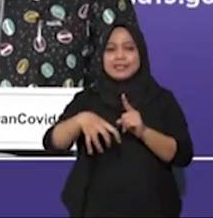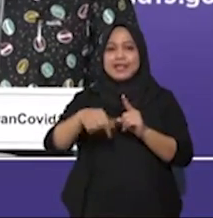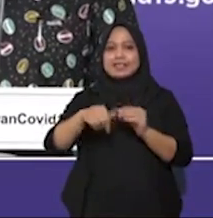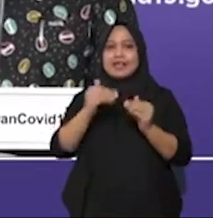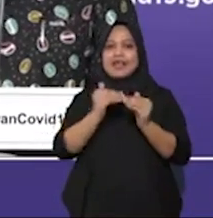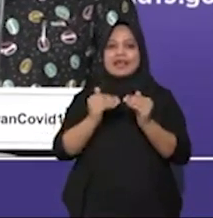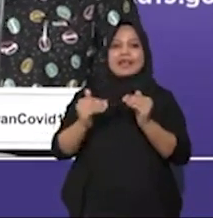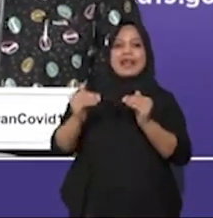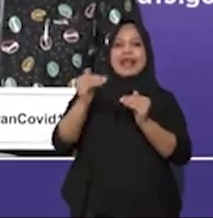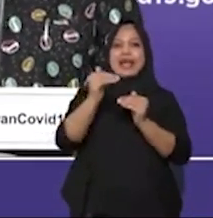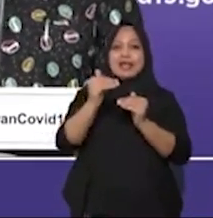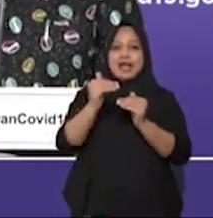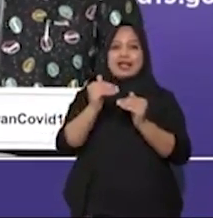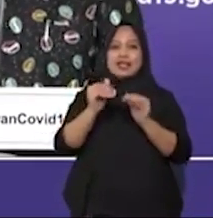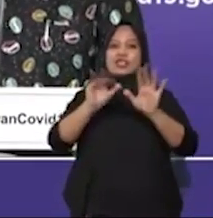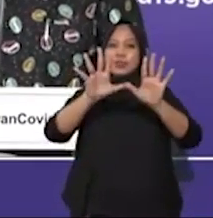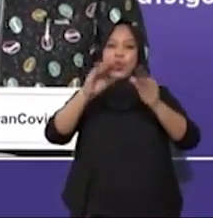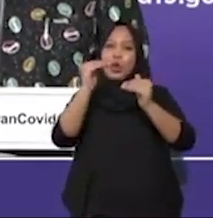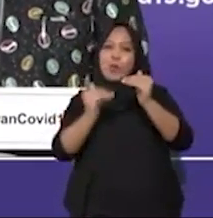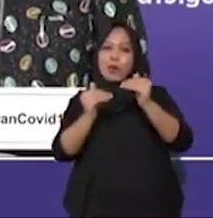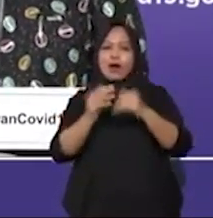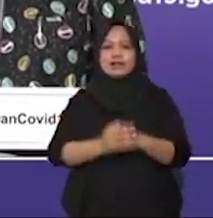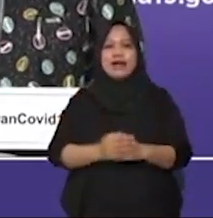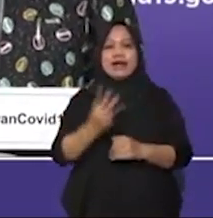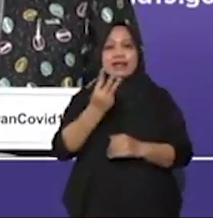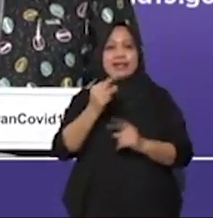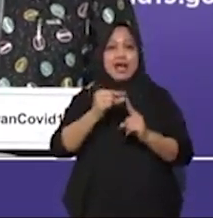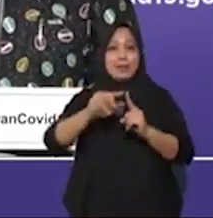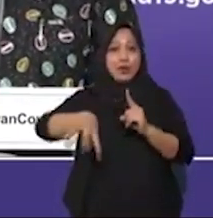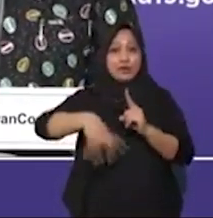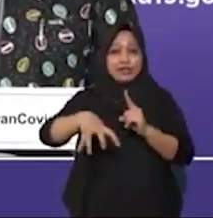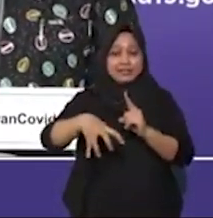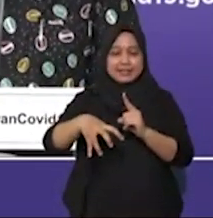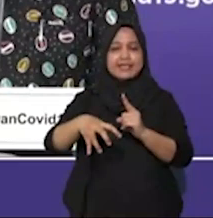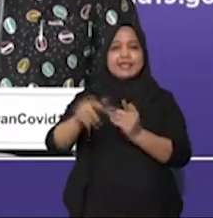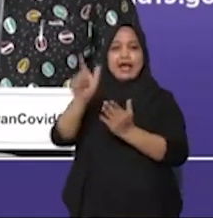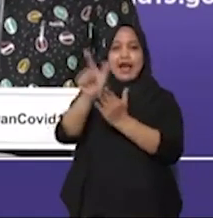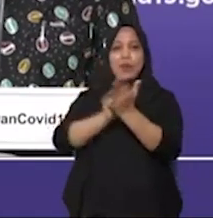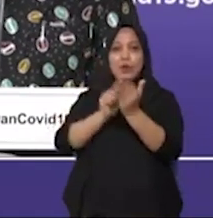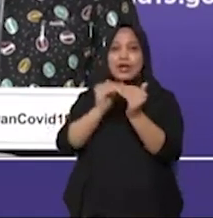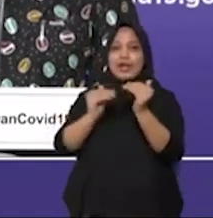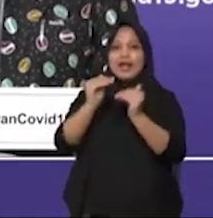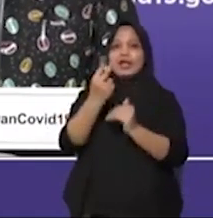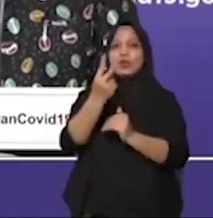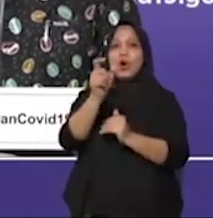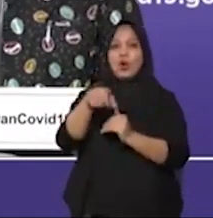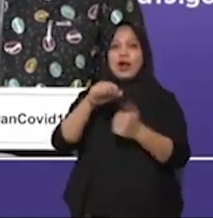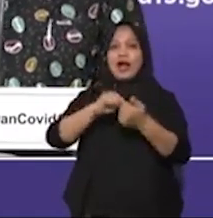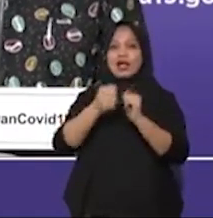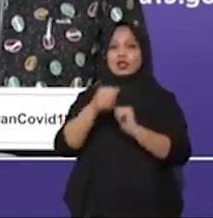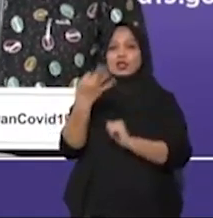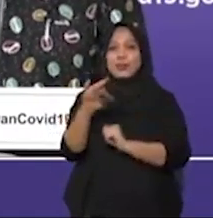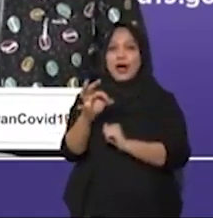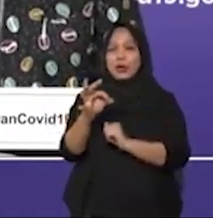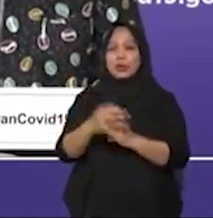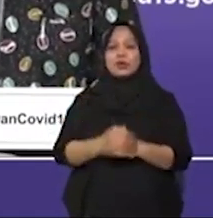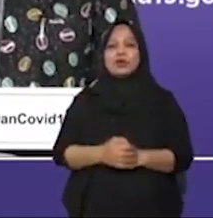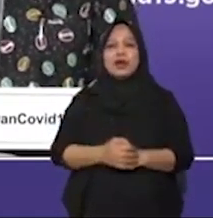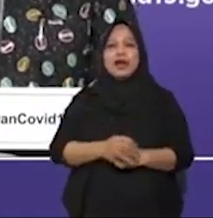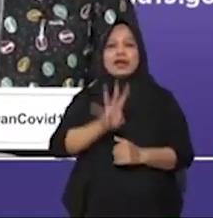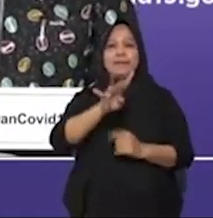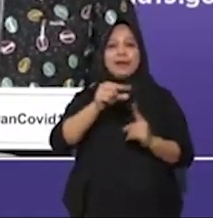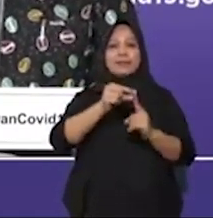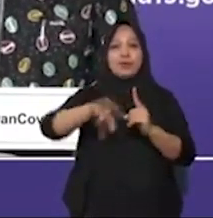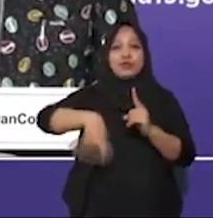dibawah 10 diantaranya ada tiga provinsi yang hanya melaporkan kenaikan dua kasus baru ada